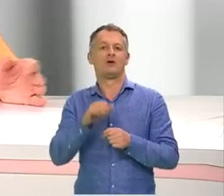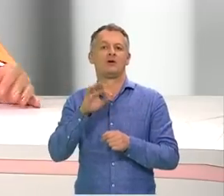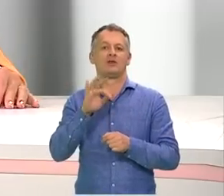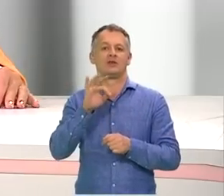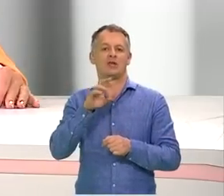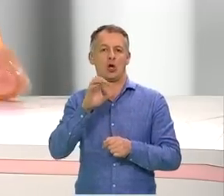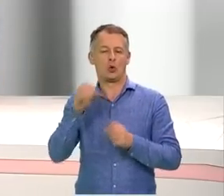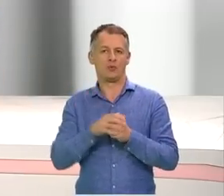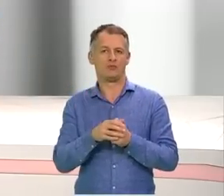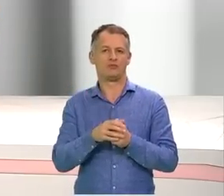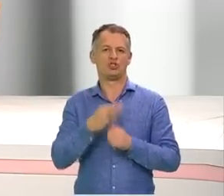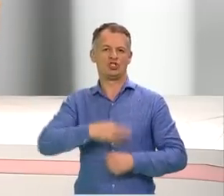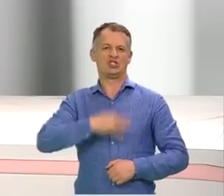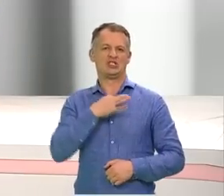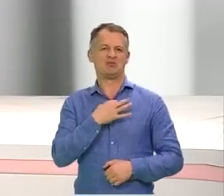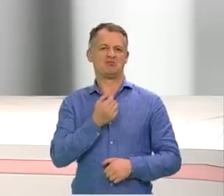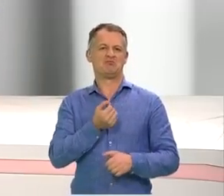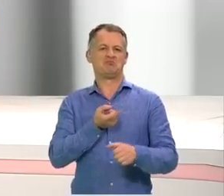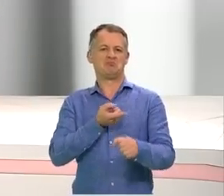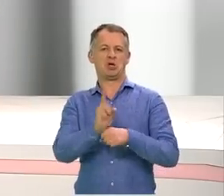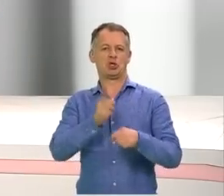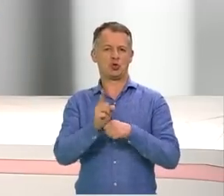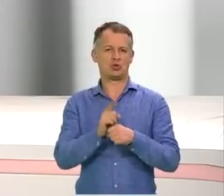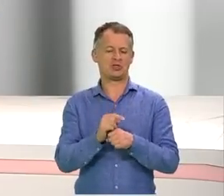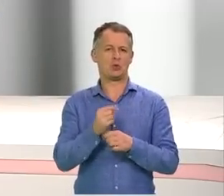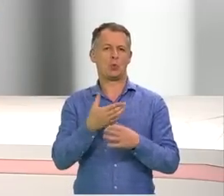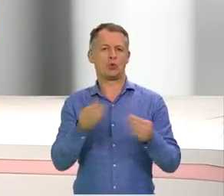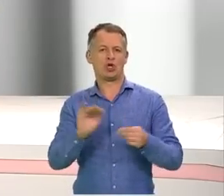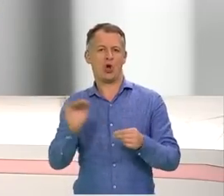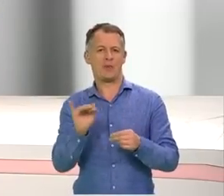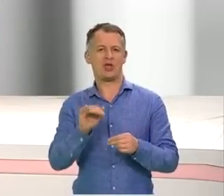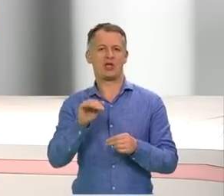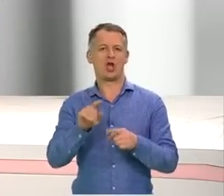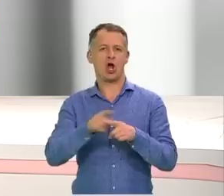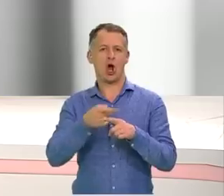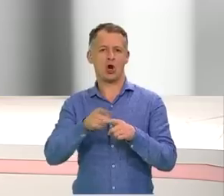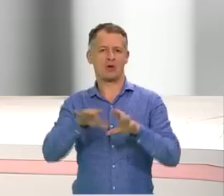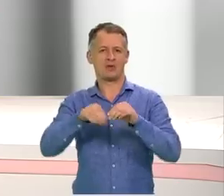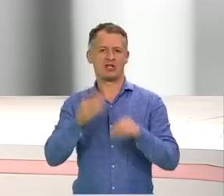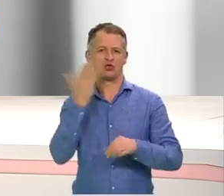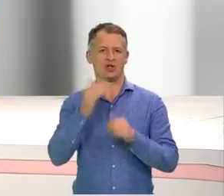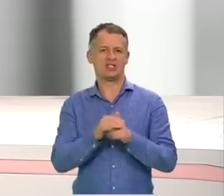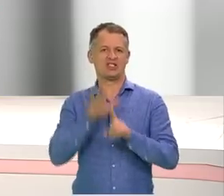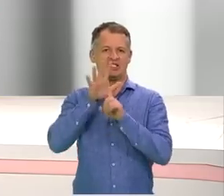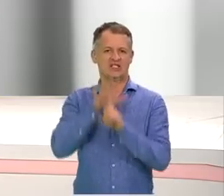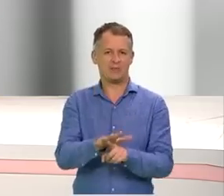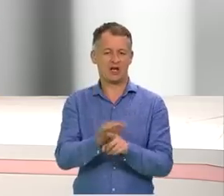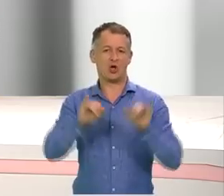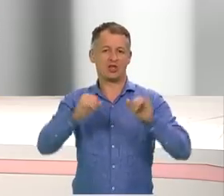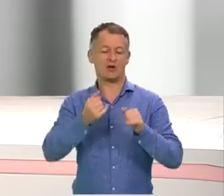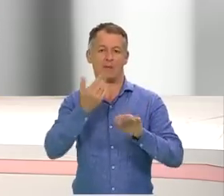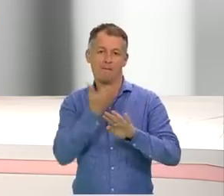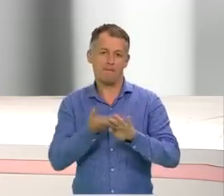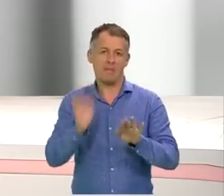Jigniți, loviți, umiliți, tratați cu ironie. Este tratamentul pe care mulți copii romi îl primesc la școală. Discriminarea este un fenomen din ce în